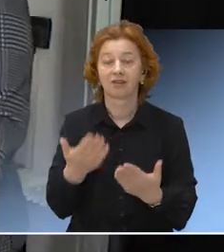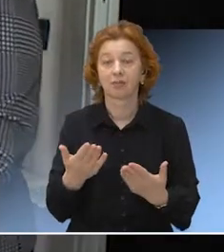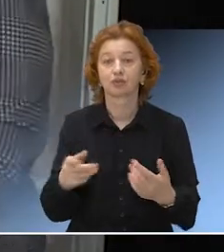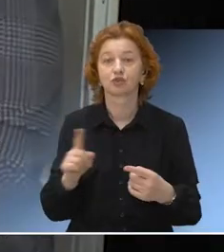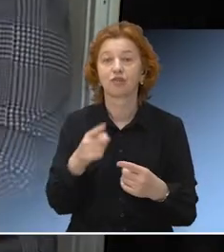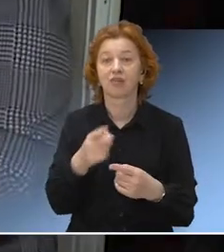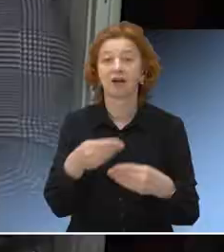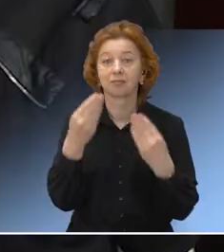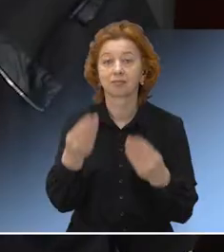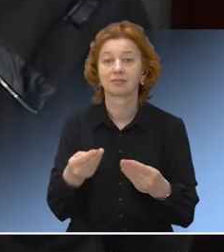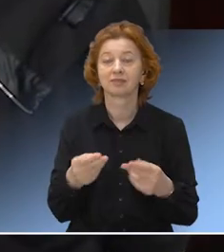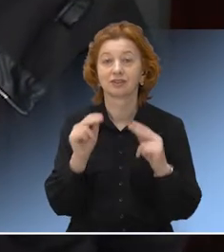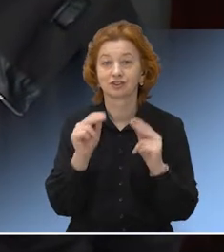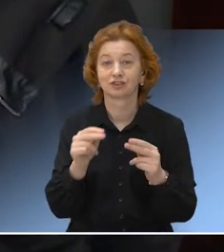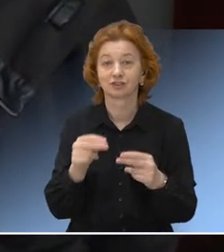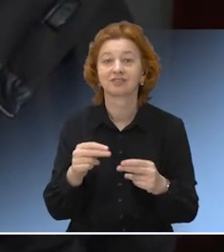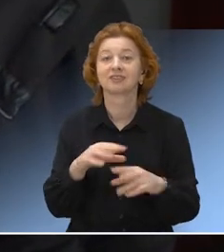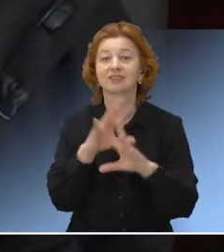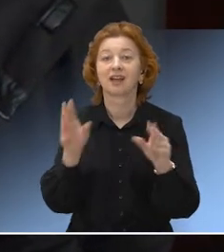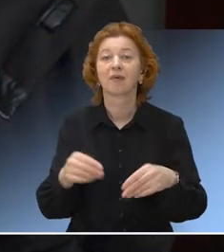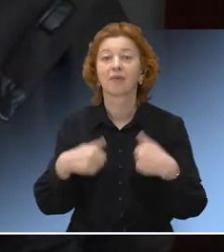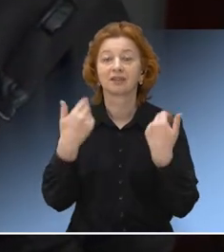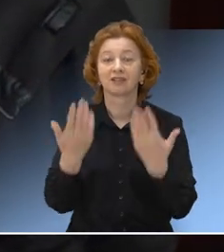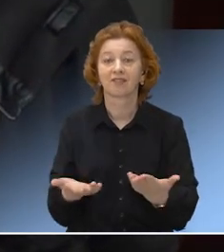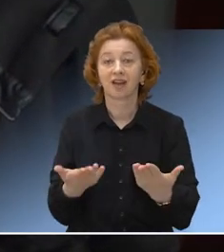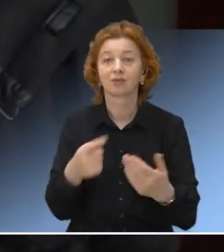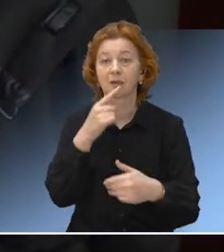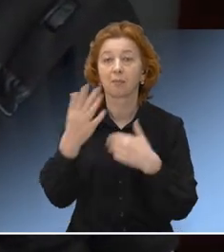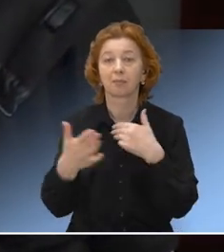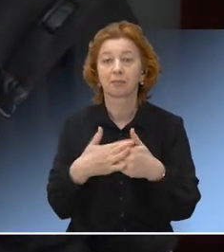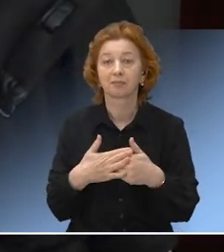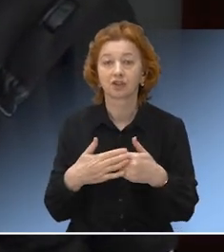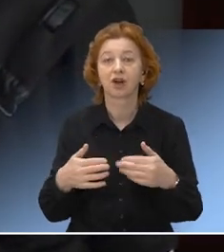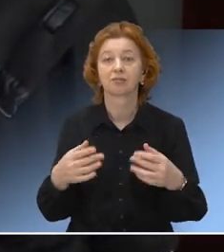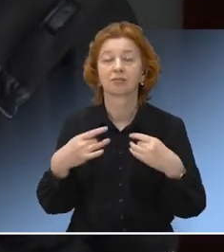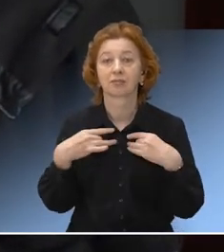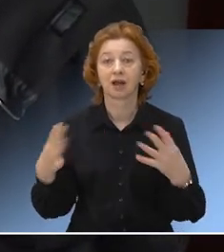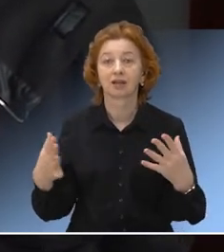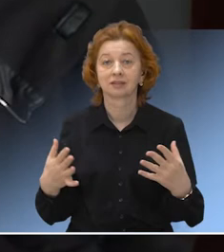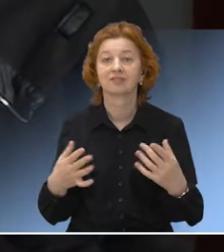Цветы вам, пожалуйста. Я всех поздравляю с